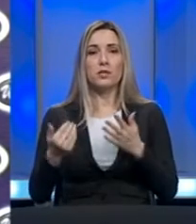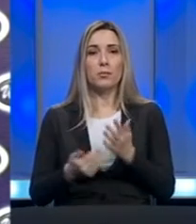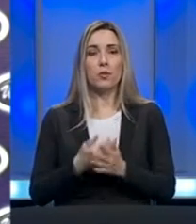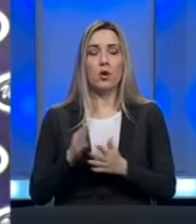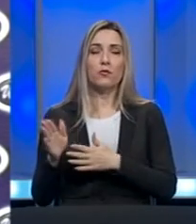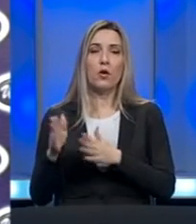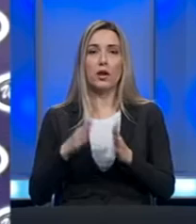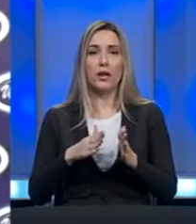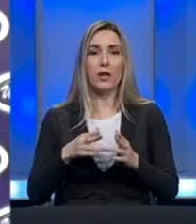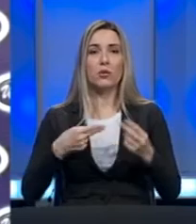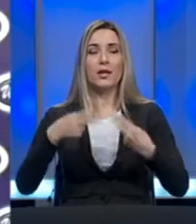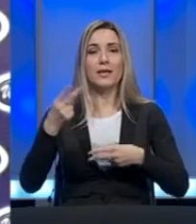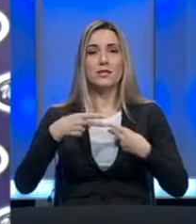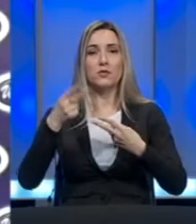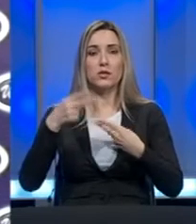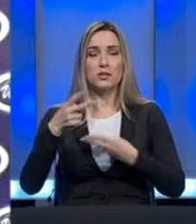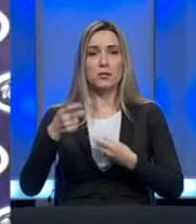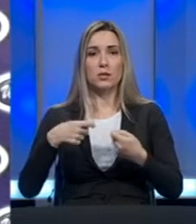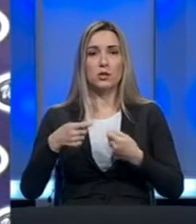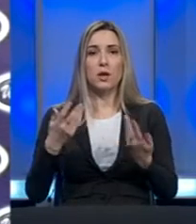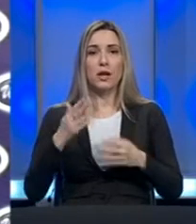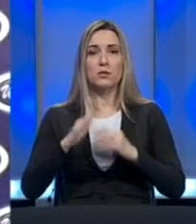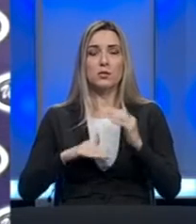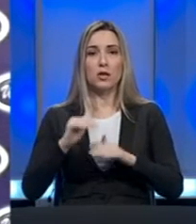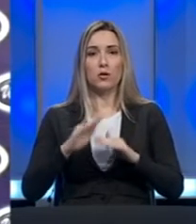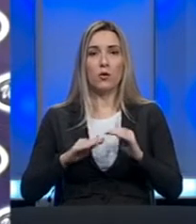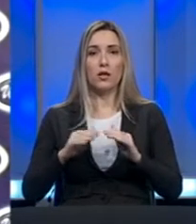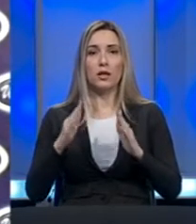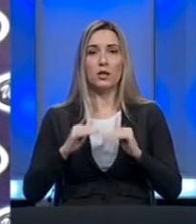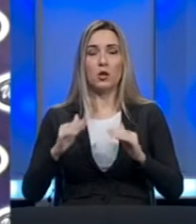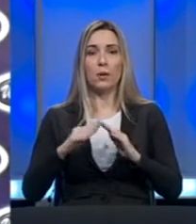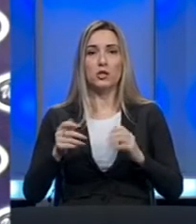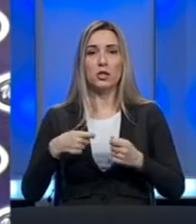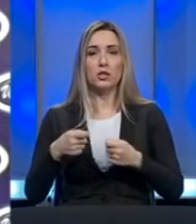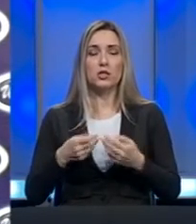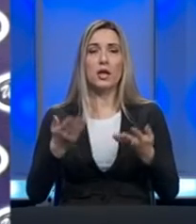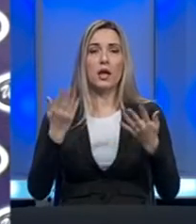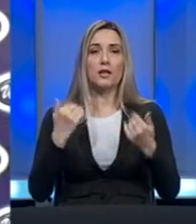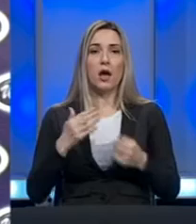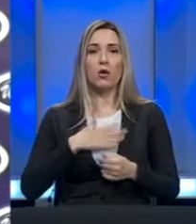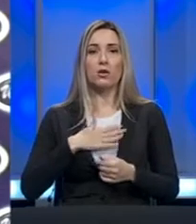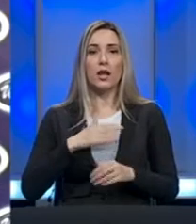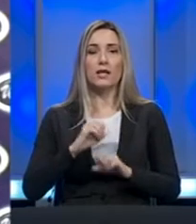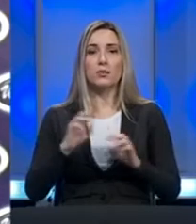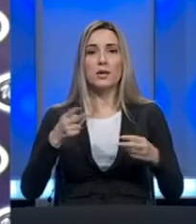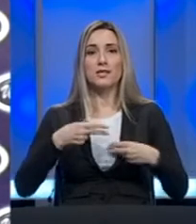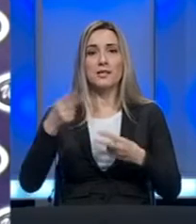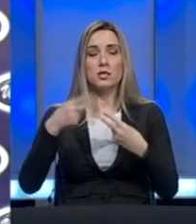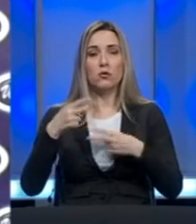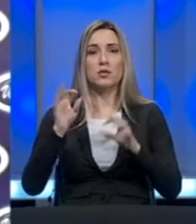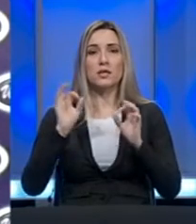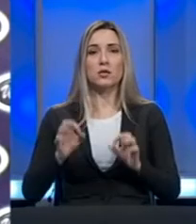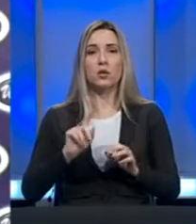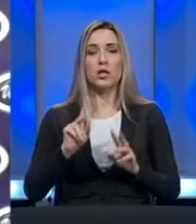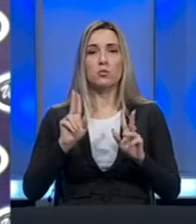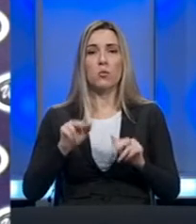okrenuli izvoznim tržištima kad smo zadovoljili domaće tržište, tako da nas bez izvoza sigurno